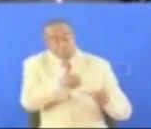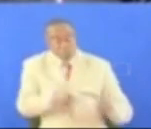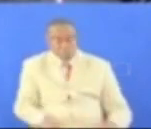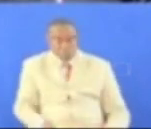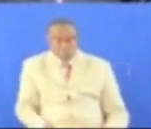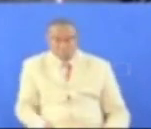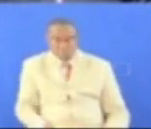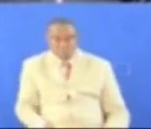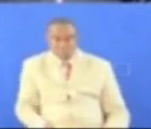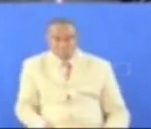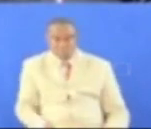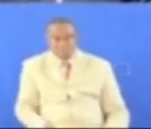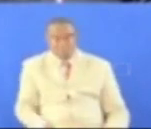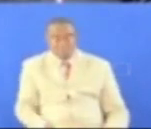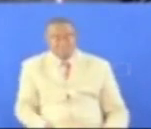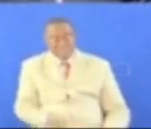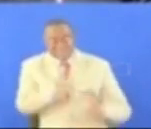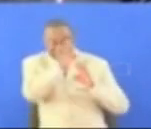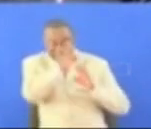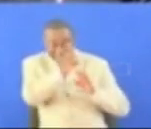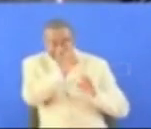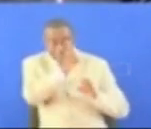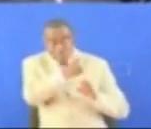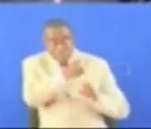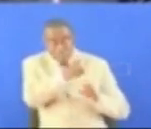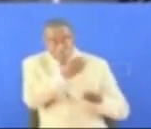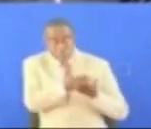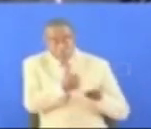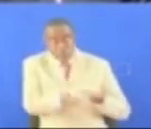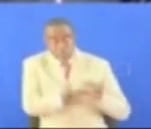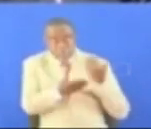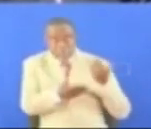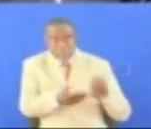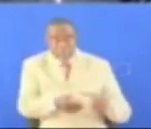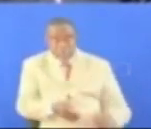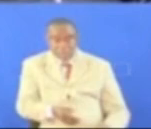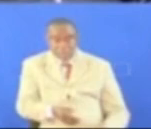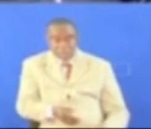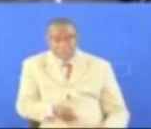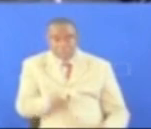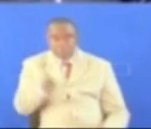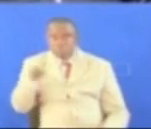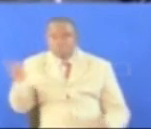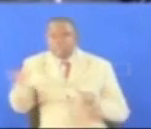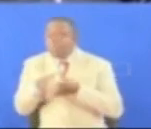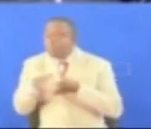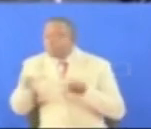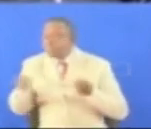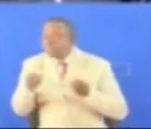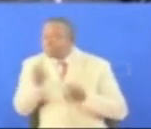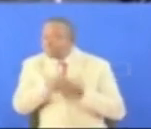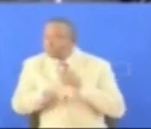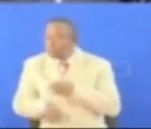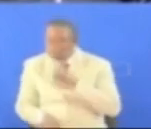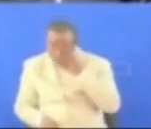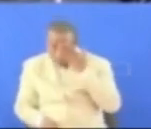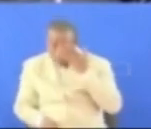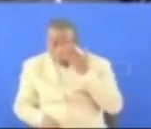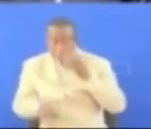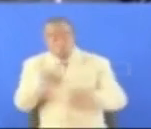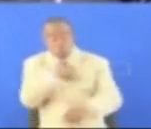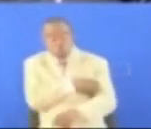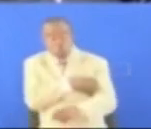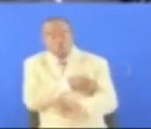Sayansi tuhakishie kama inaweza kumsaidia kijana wetu wa kiume aliye engage huko, amepoteza kabisa viungo vyake, nguvu zake